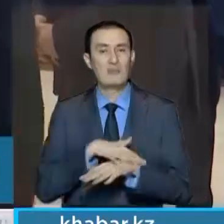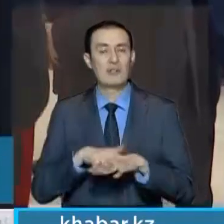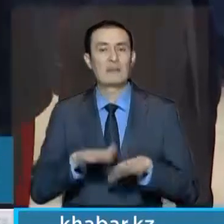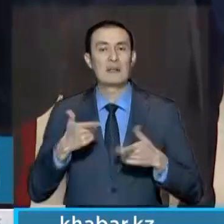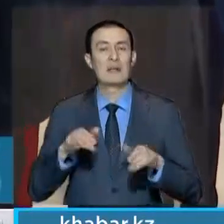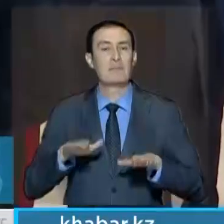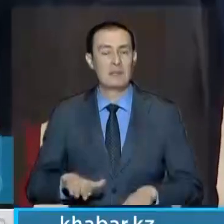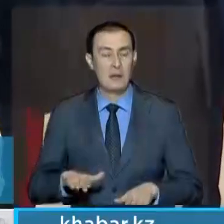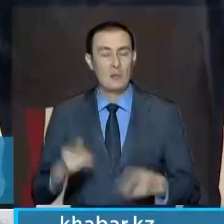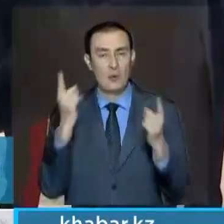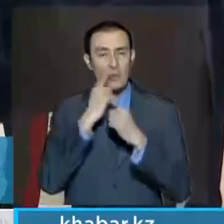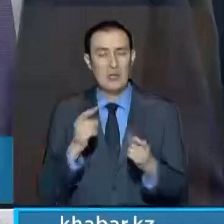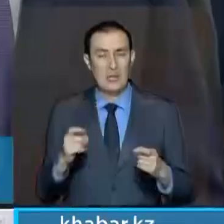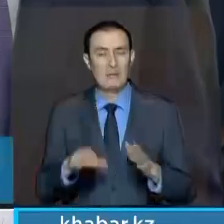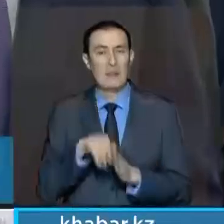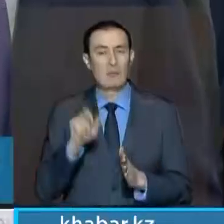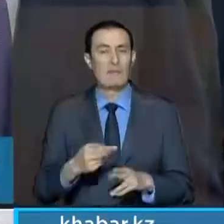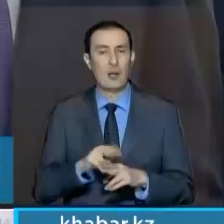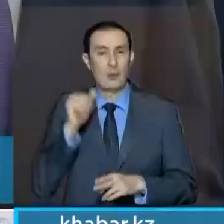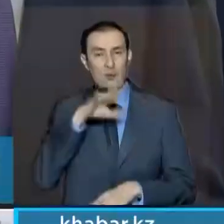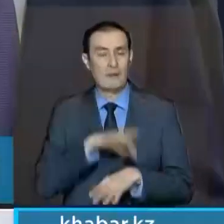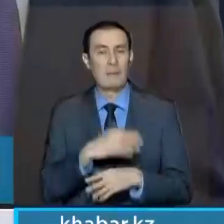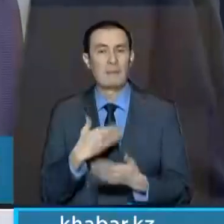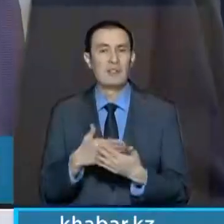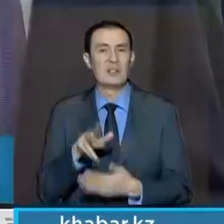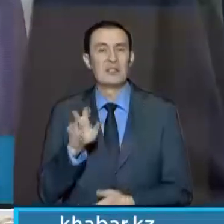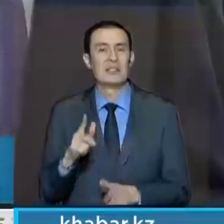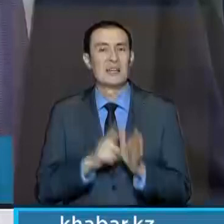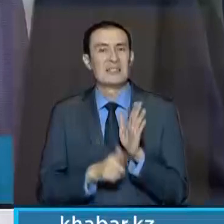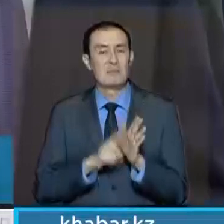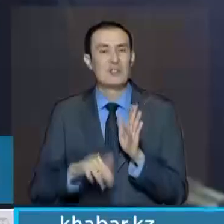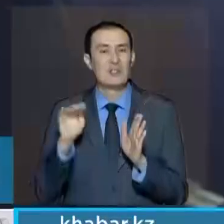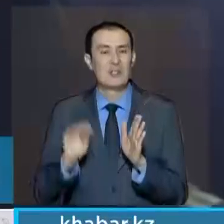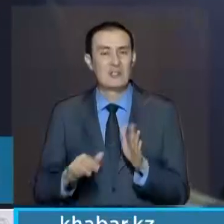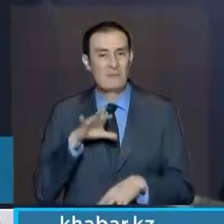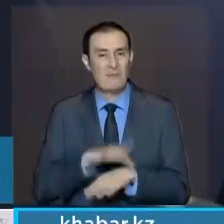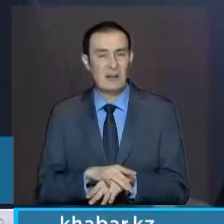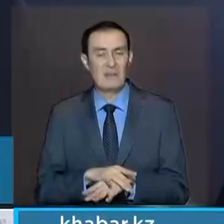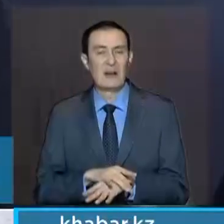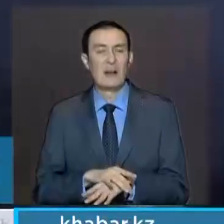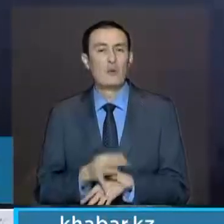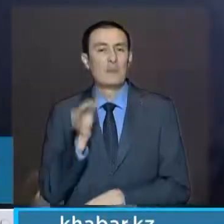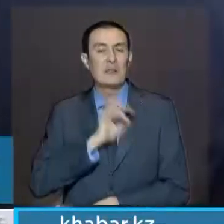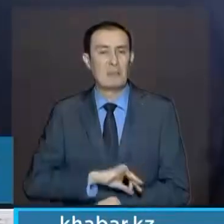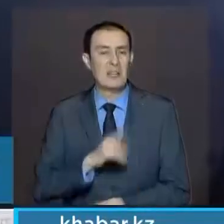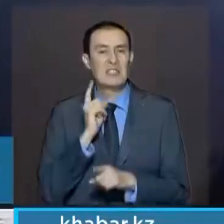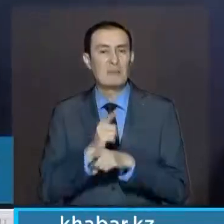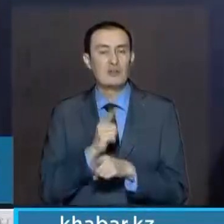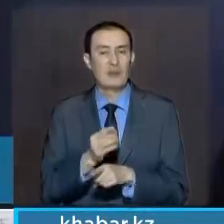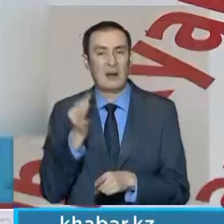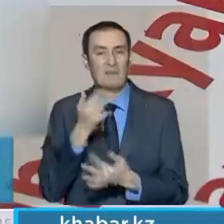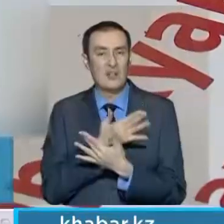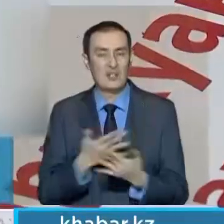общественные места. По данным мажилисменов, в этом году выявлено почти 370 тысяч фактов немедицинского употребления запрещенных